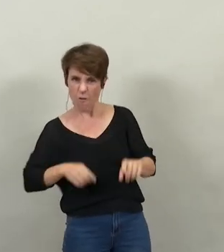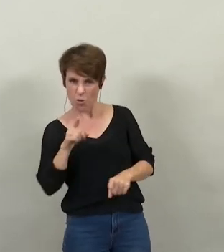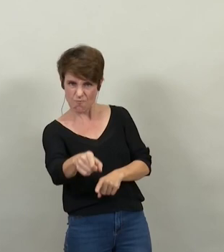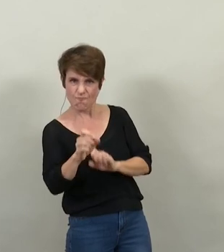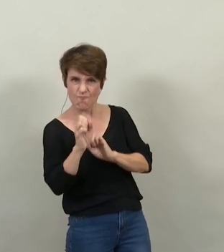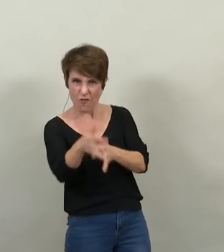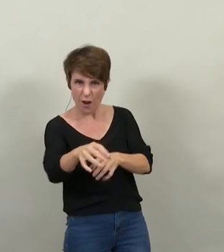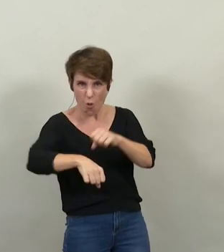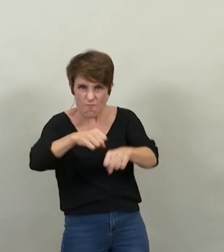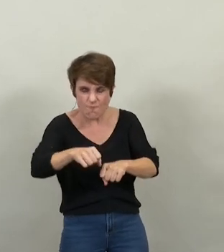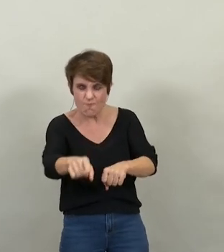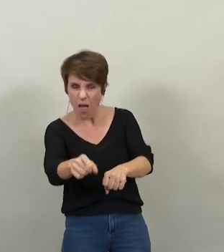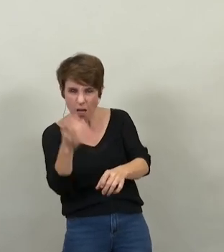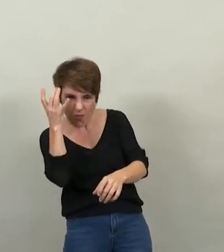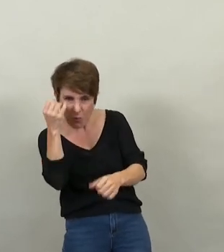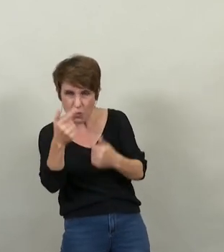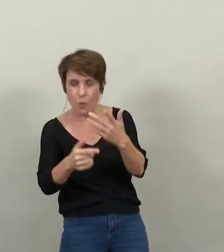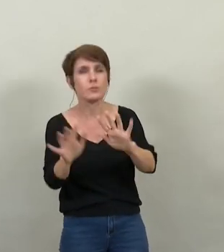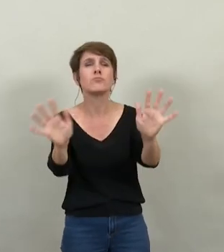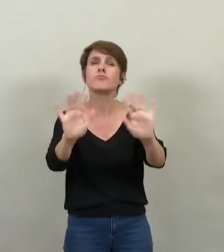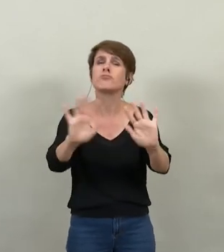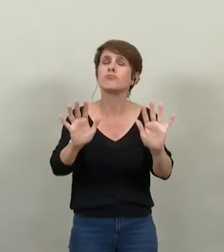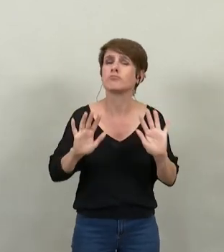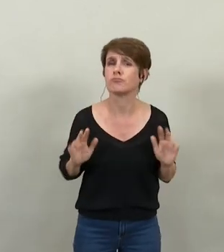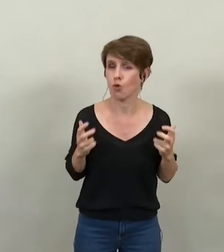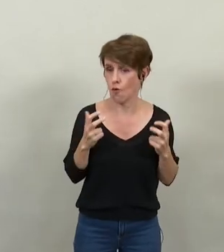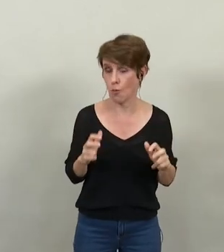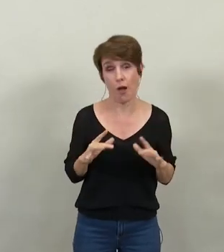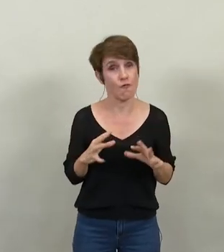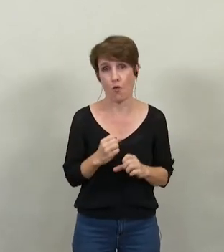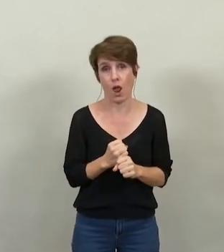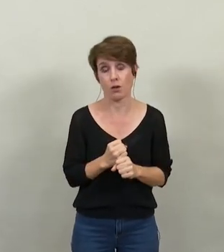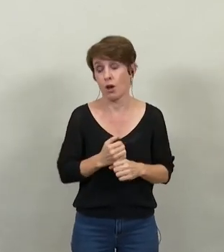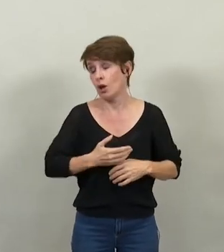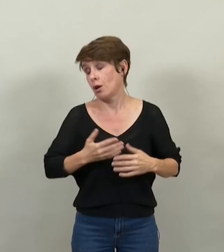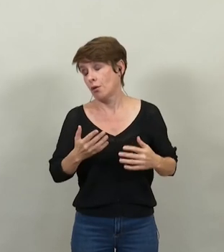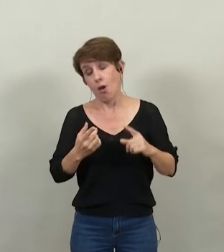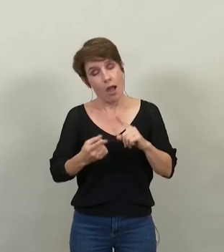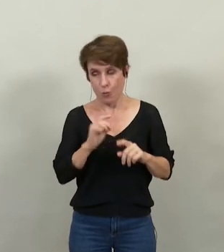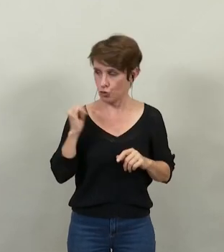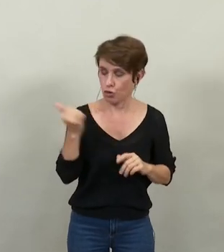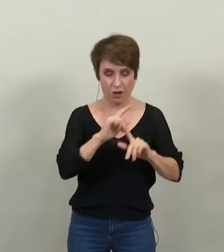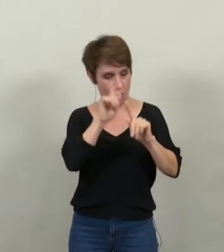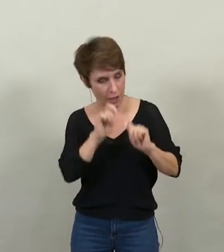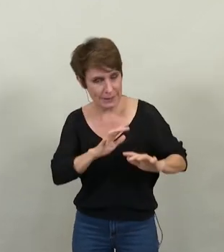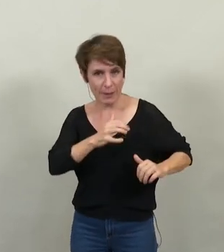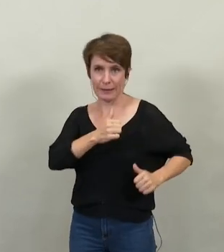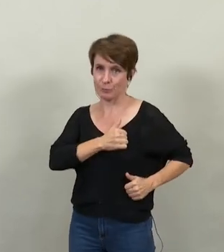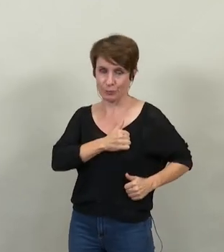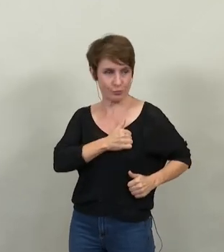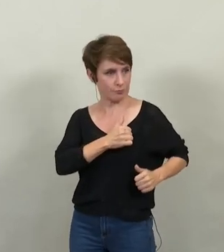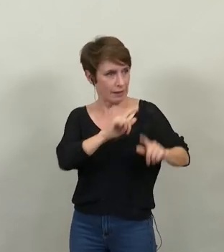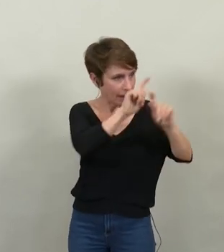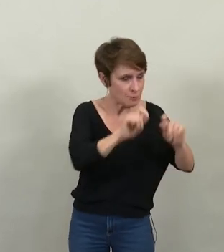personnes voulant faire du vélo voilà tout simplement il y a un respect il a un espace public à partager il faut le respecter